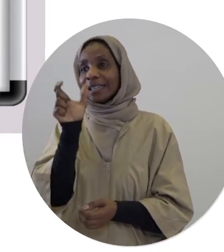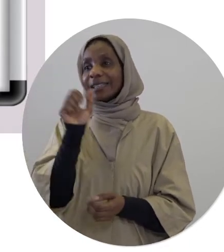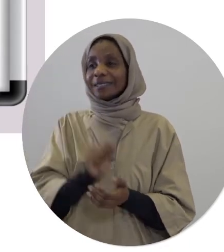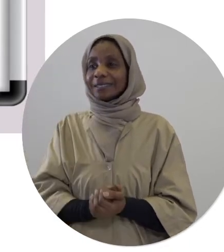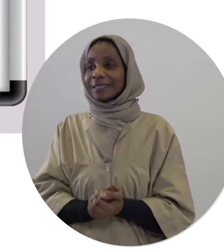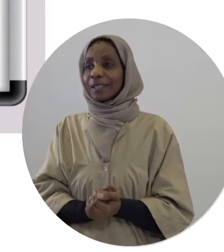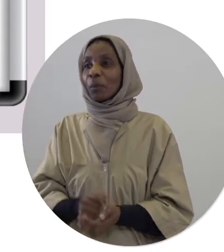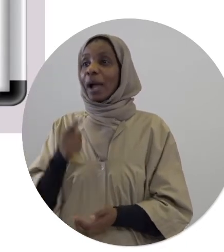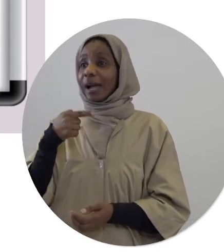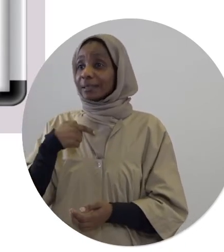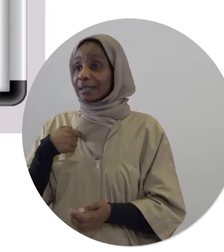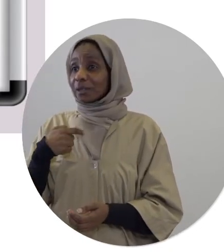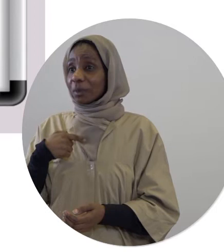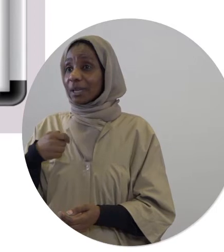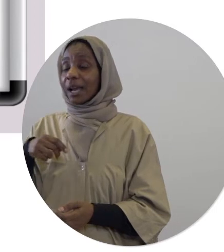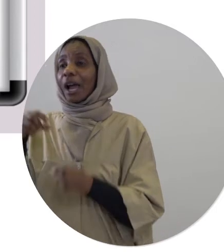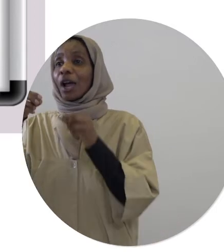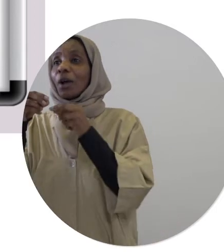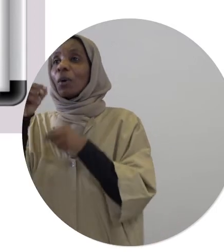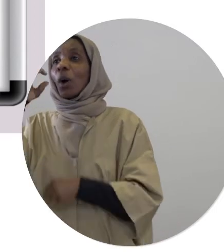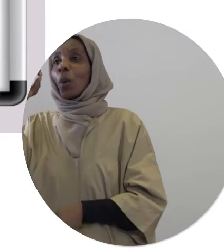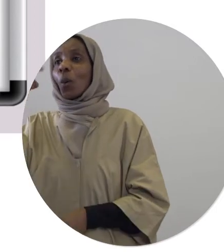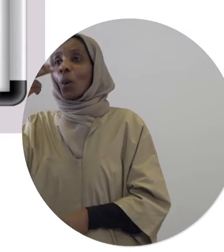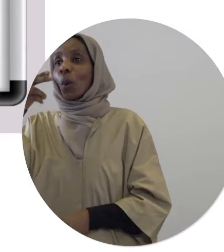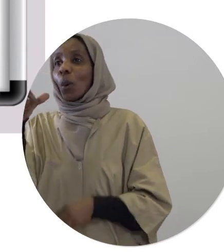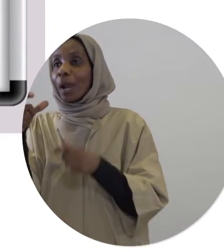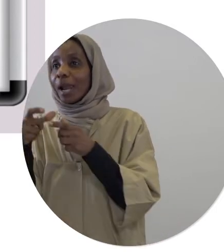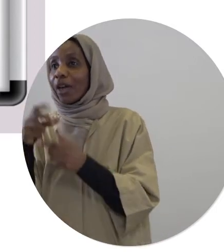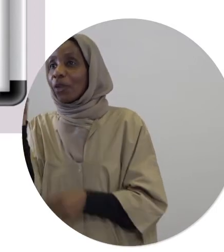1,2-إيثان-ثنائي-أول. تسمية الكحولات ثنائية